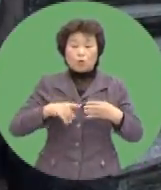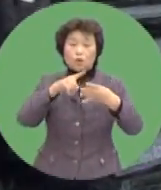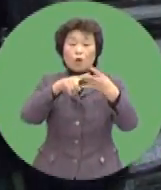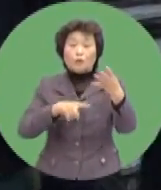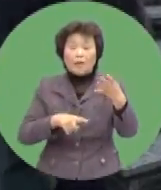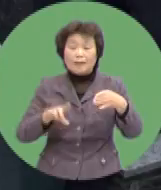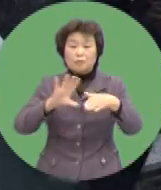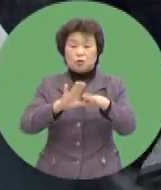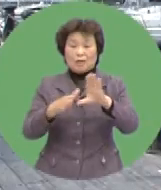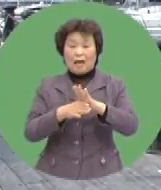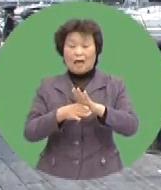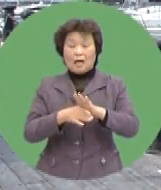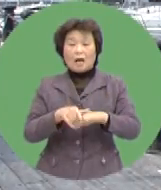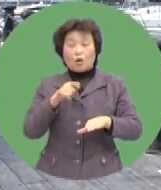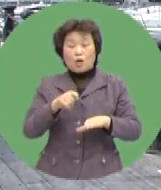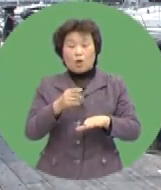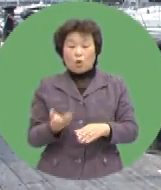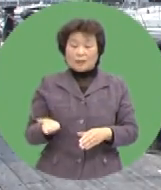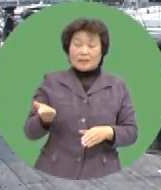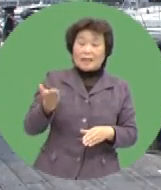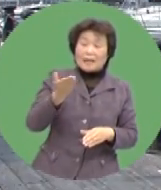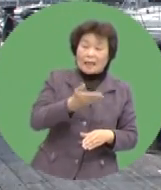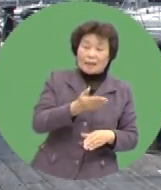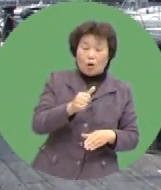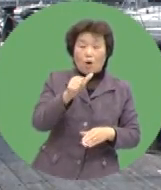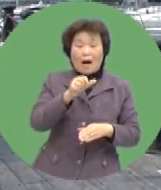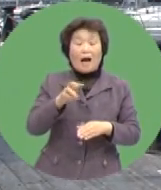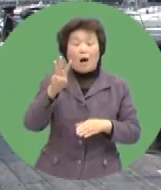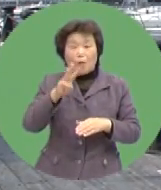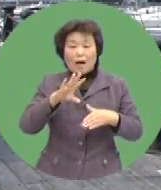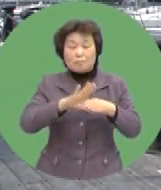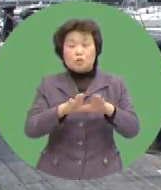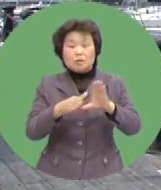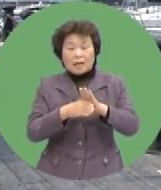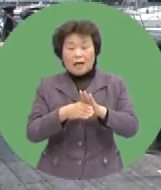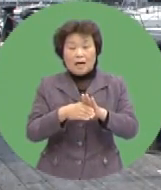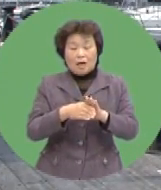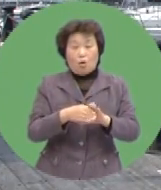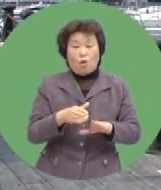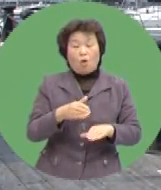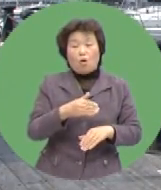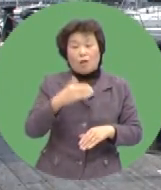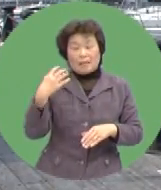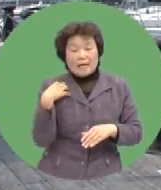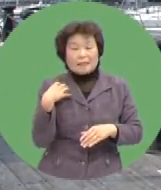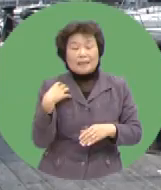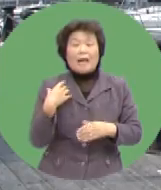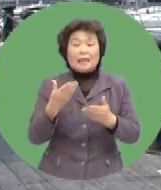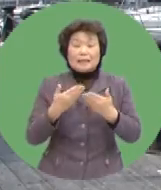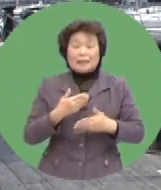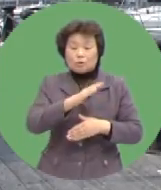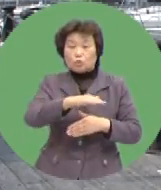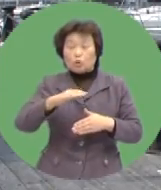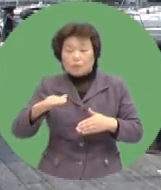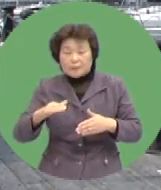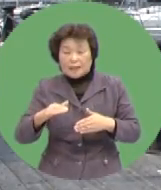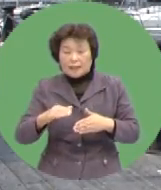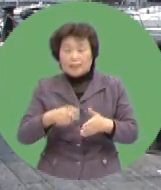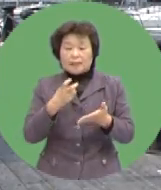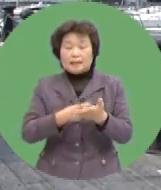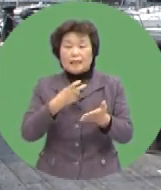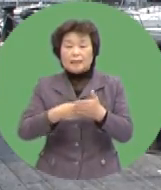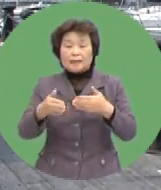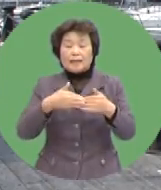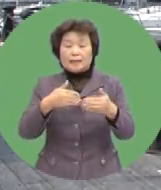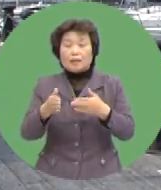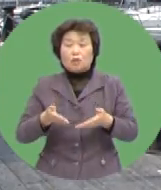文化、これを次世代の阿波文化徳島を担っていただく子どもさんたちにね、ぜひ体感をしていただこうと、